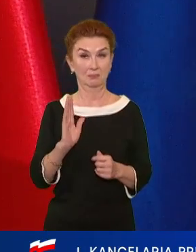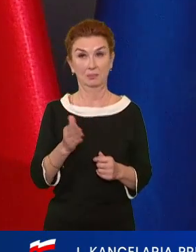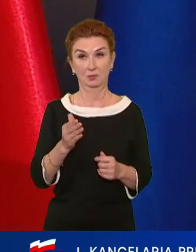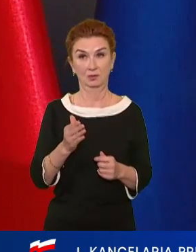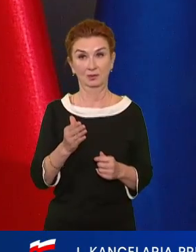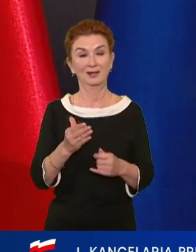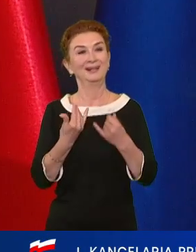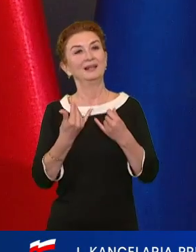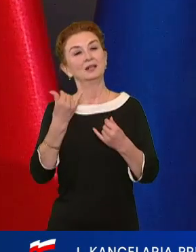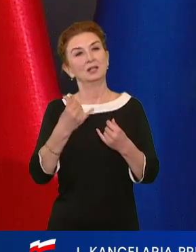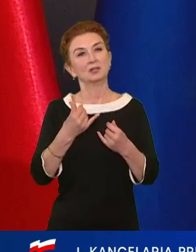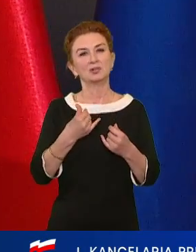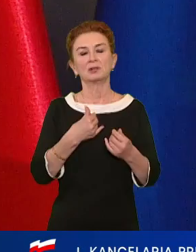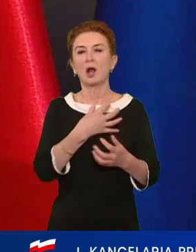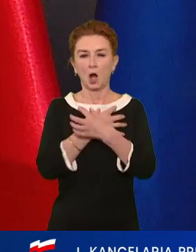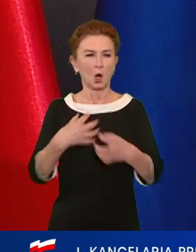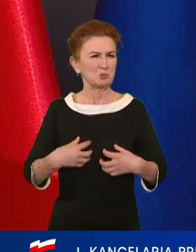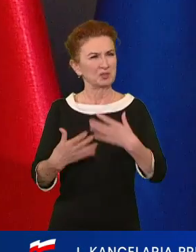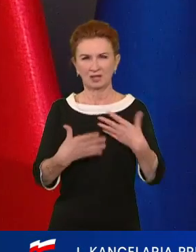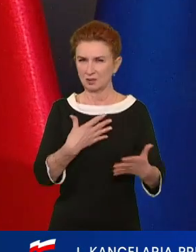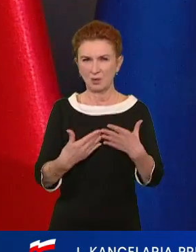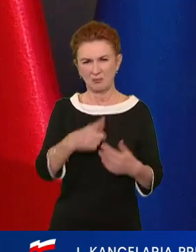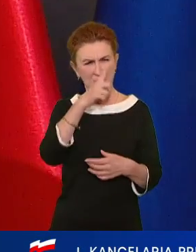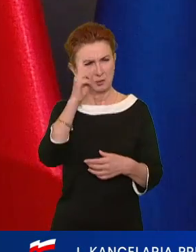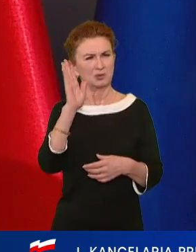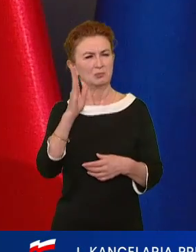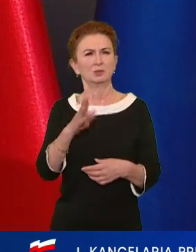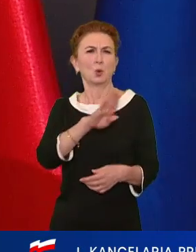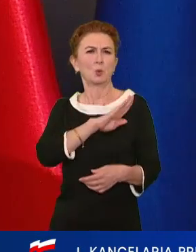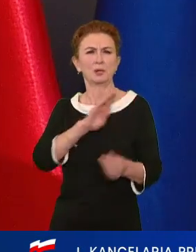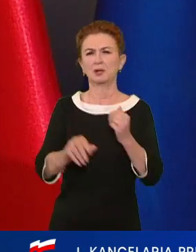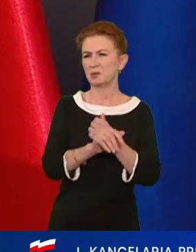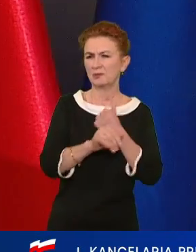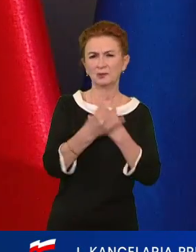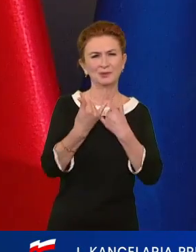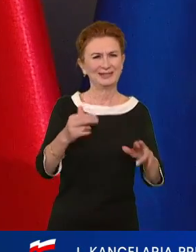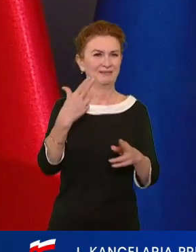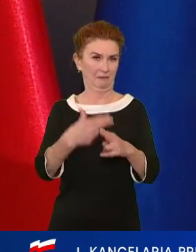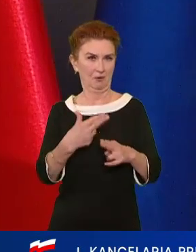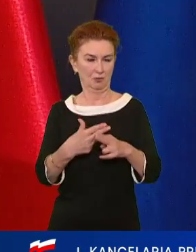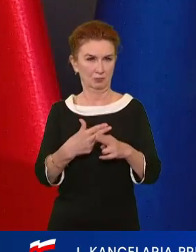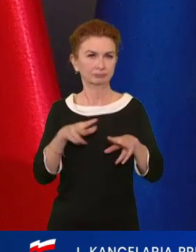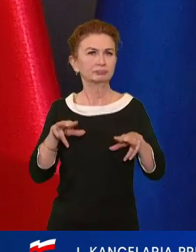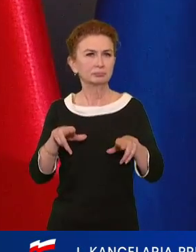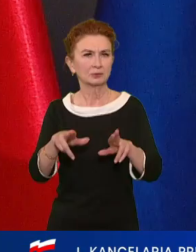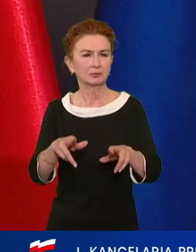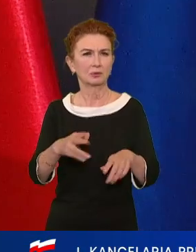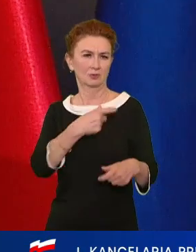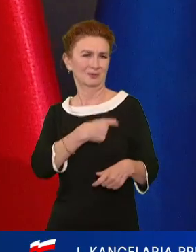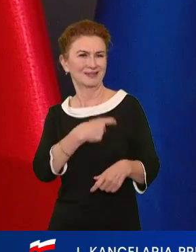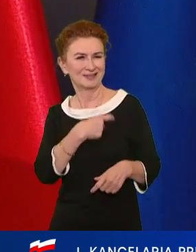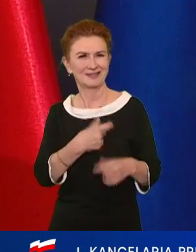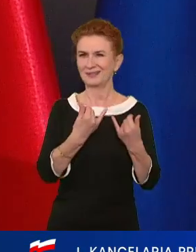na inne choroby nie kokpit onkologii je choroby sercowo-naczyniowe choroby rzadki żeby móc